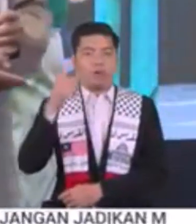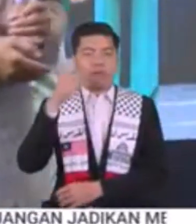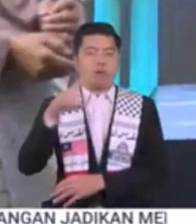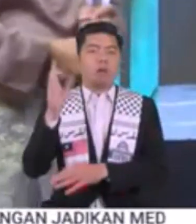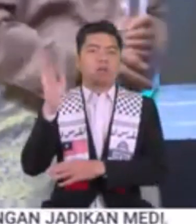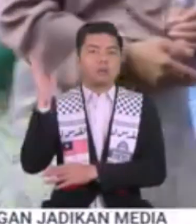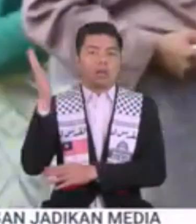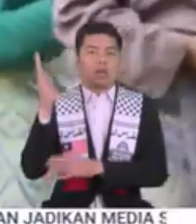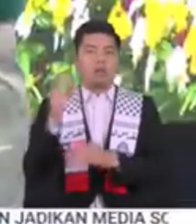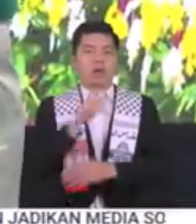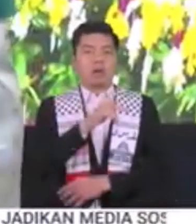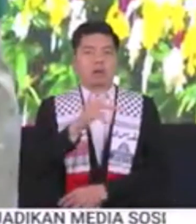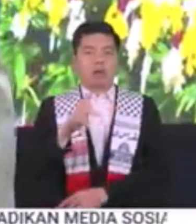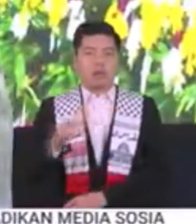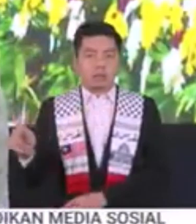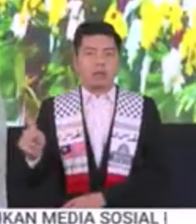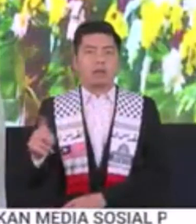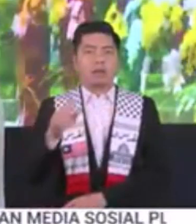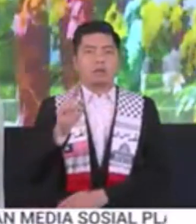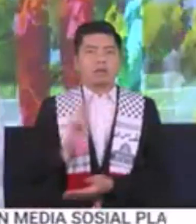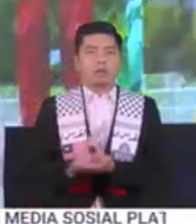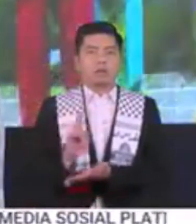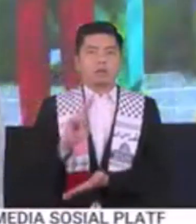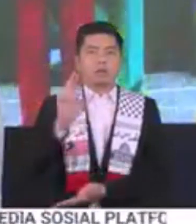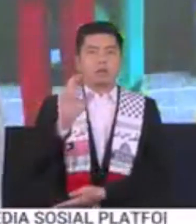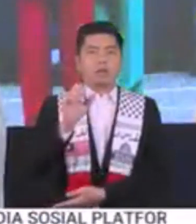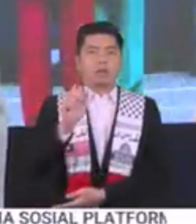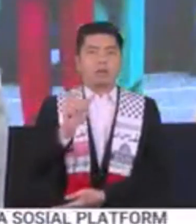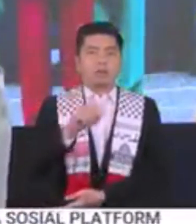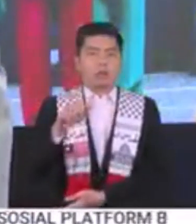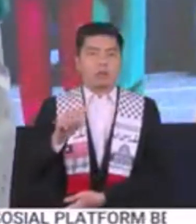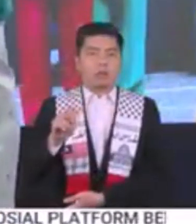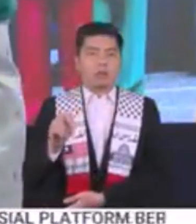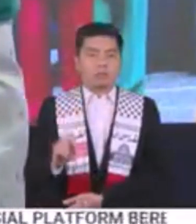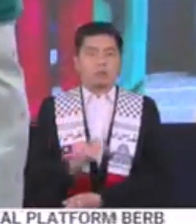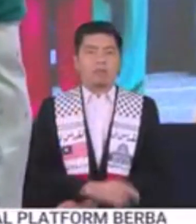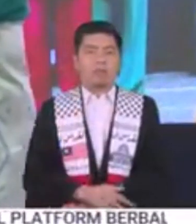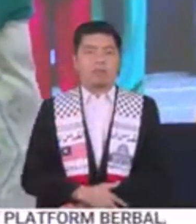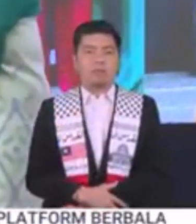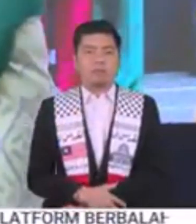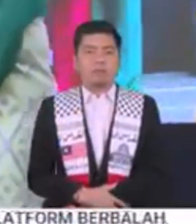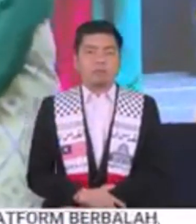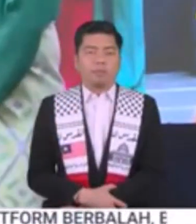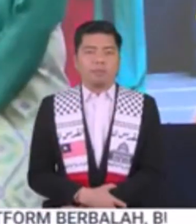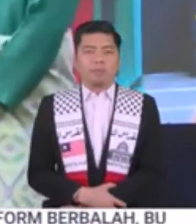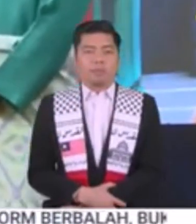kanan Universiti Sultan Azlan Shah, Profesor Madya Dr. Ahmad Hussein Hassan.